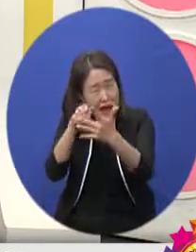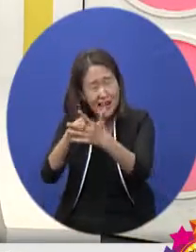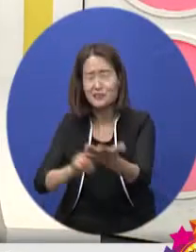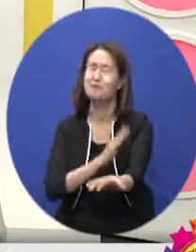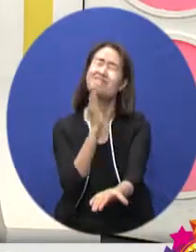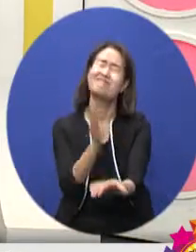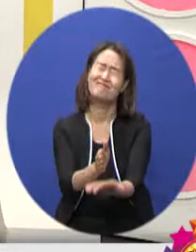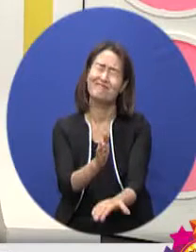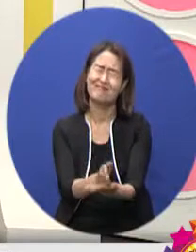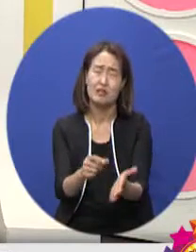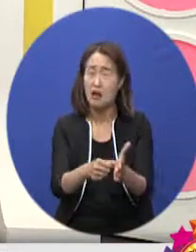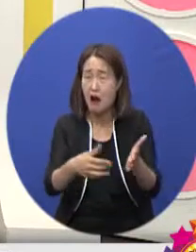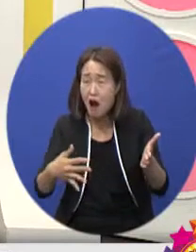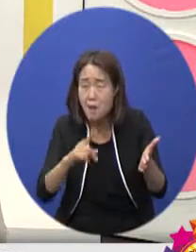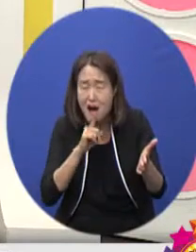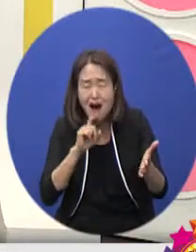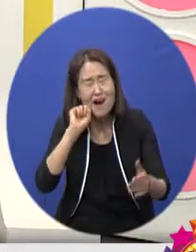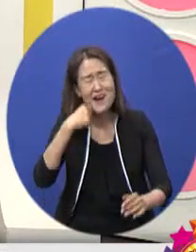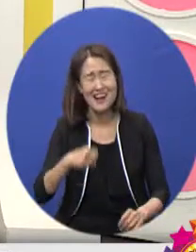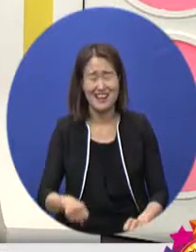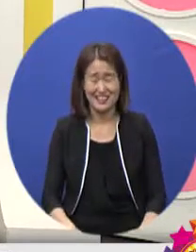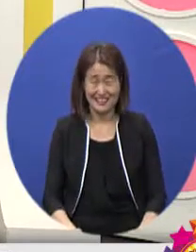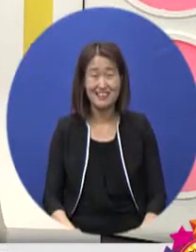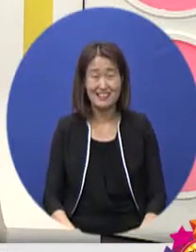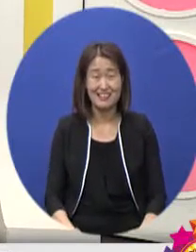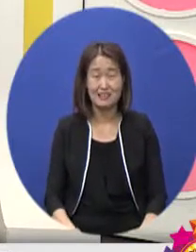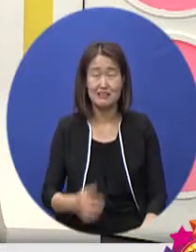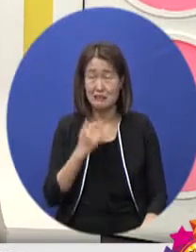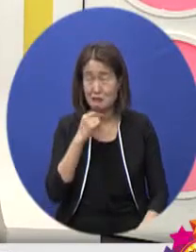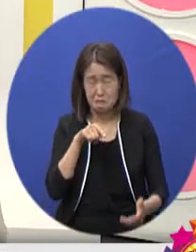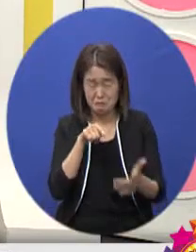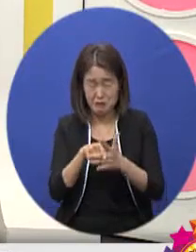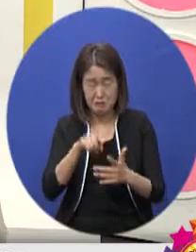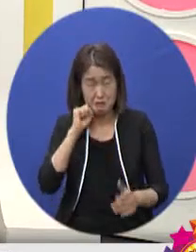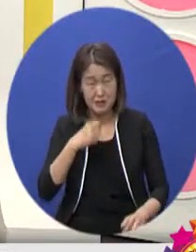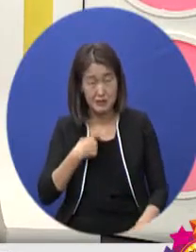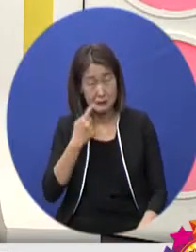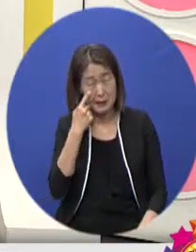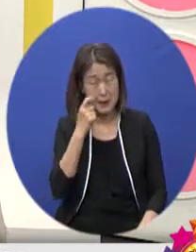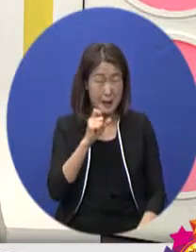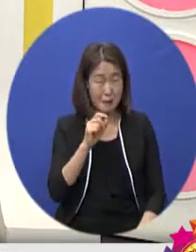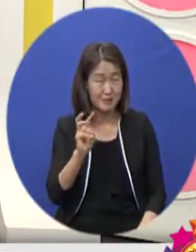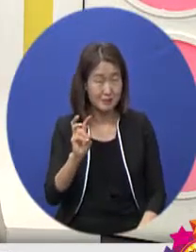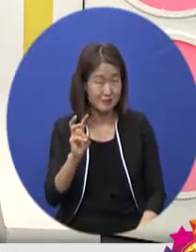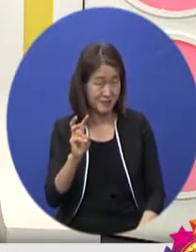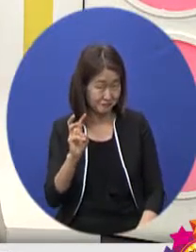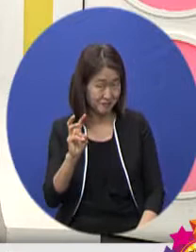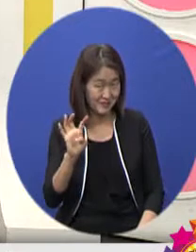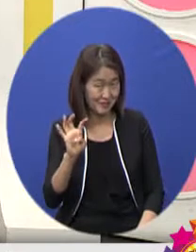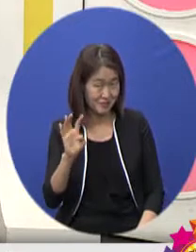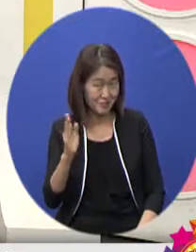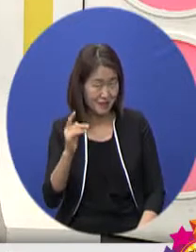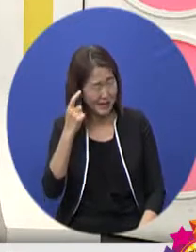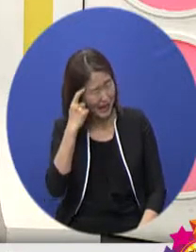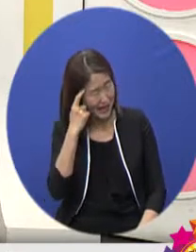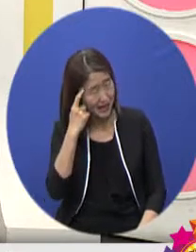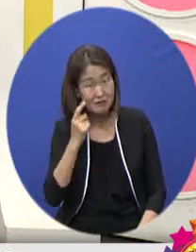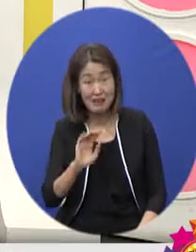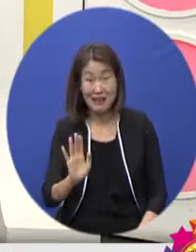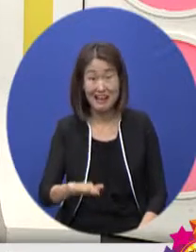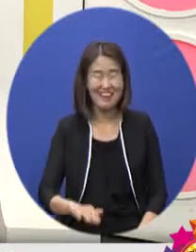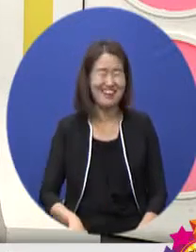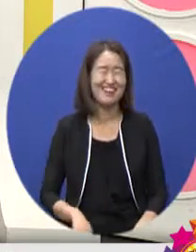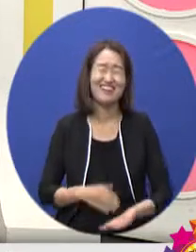수가 없어요. 세월을 세상에. 저희들은요 네. 조금 아까 네. 눈짓을 하다가 한 30대 후반, 40대 애정합니다. 이렇게 눈짓을.